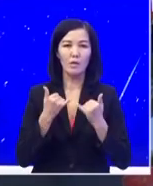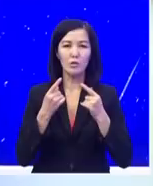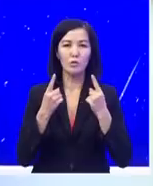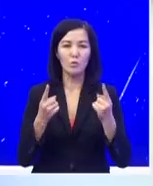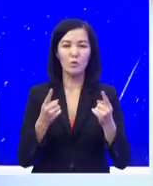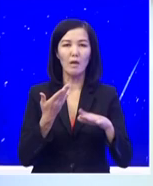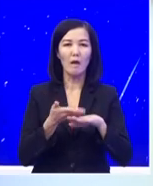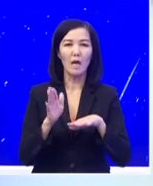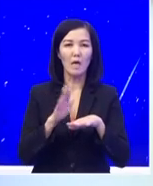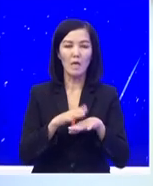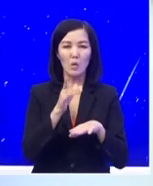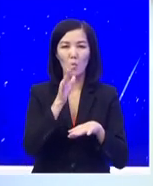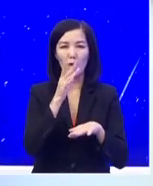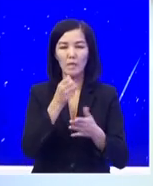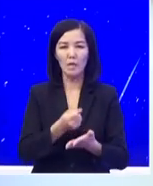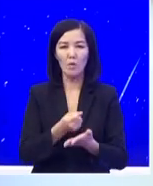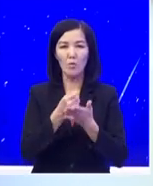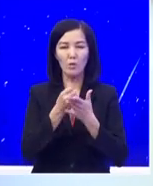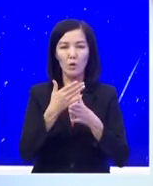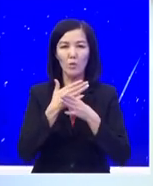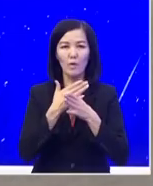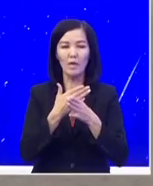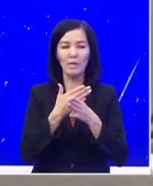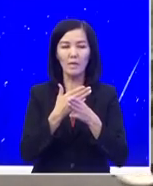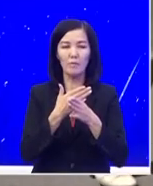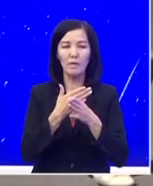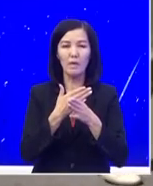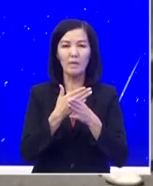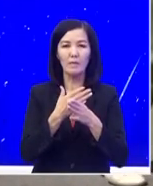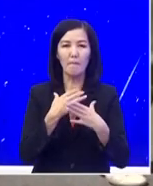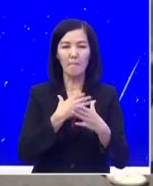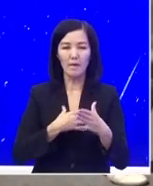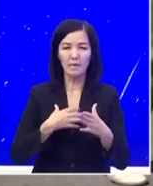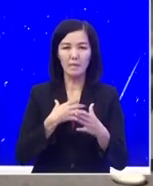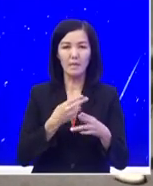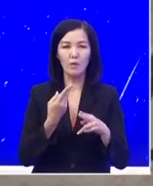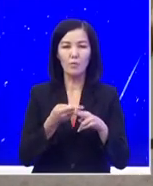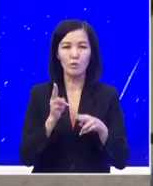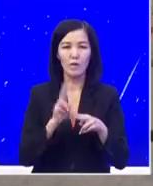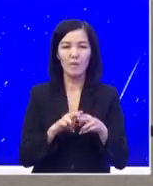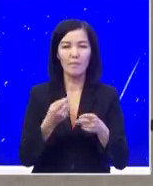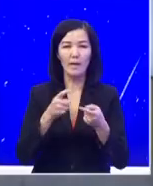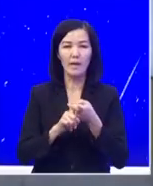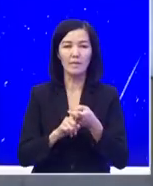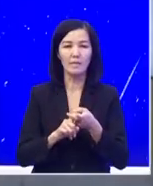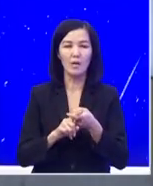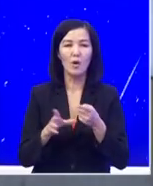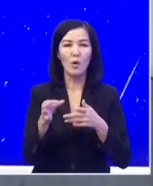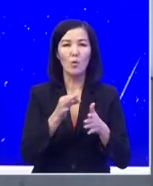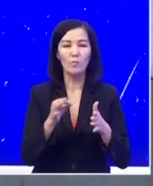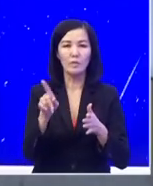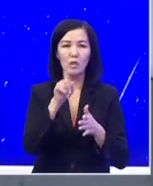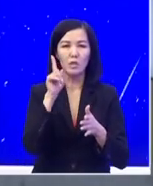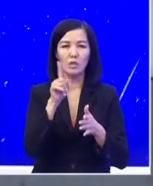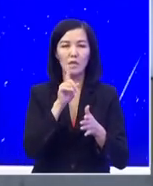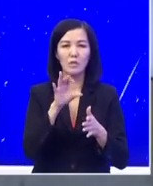Осындай қиын кезеңде оларға қолдау білдіріп, рухани демеу көрсету маңызды. Осыған орай облыстық Жас Отан жастар қанаты